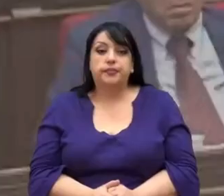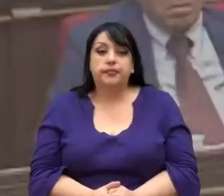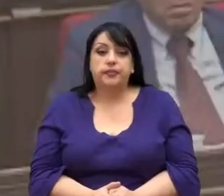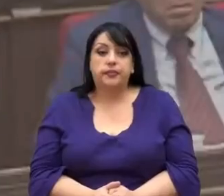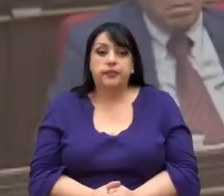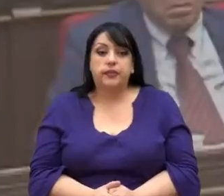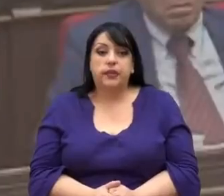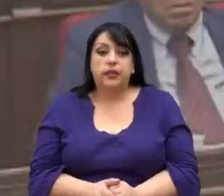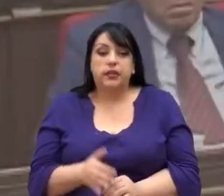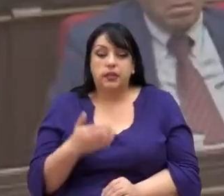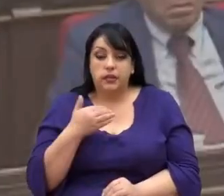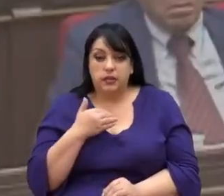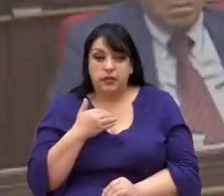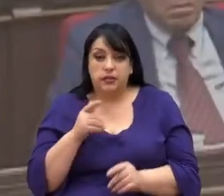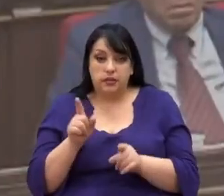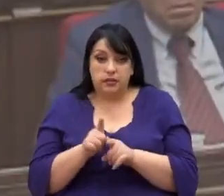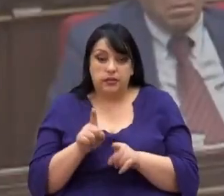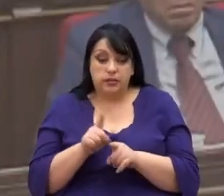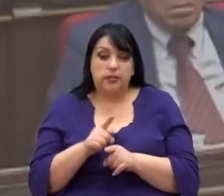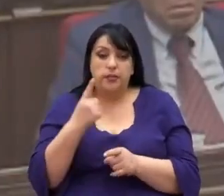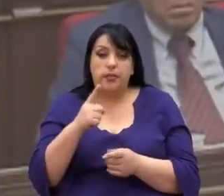մեկ հարց եմ ուզում անդրադառնալ։